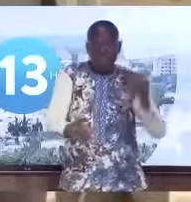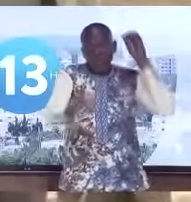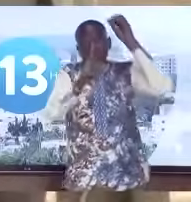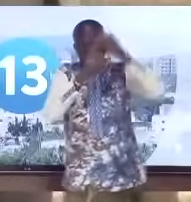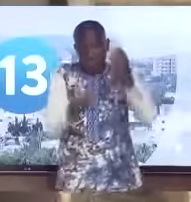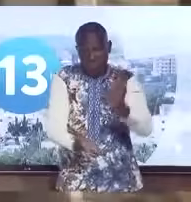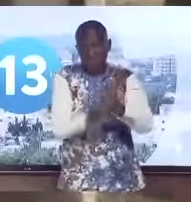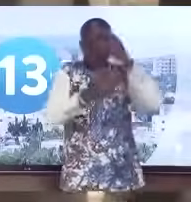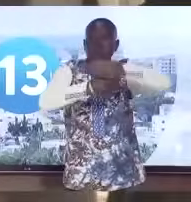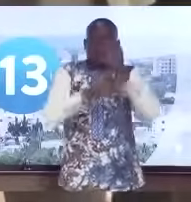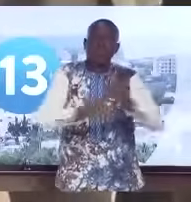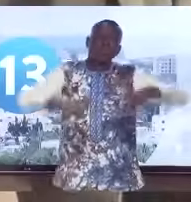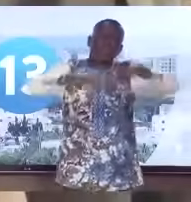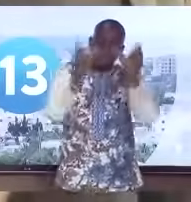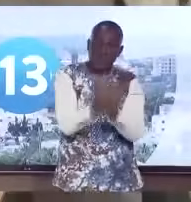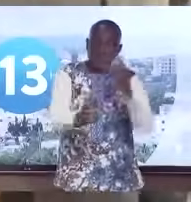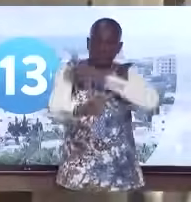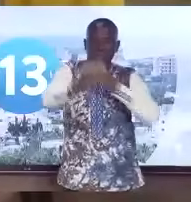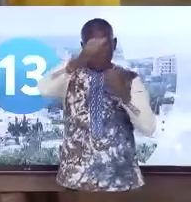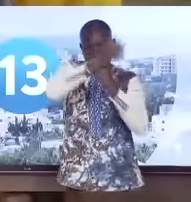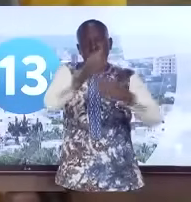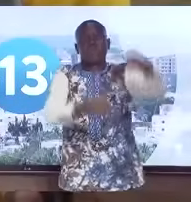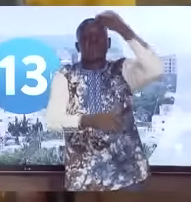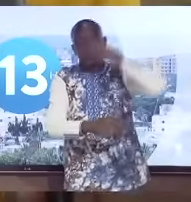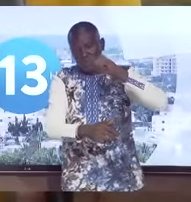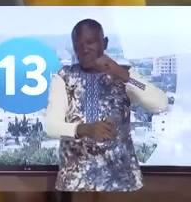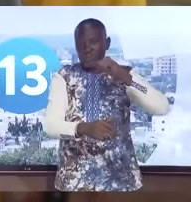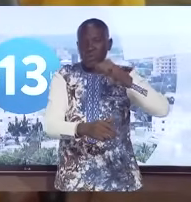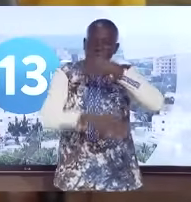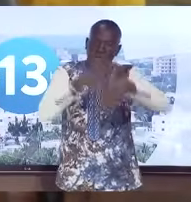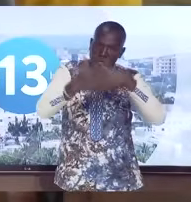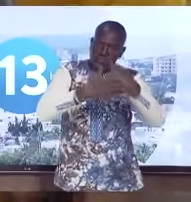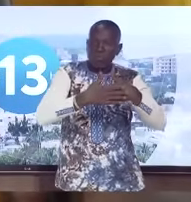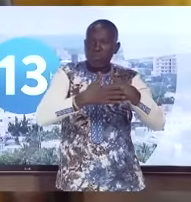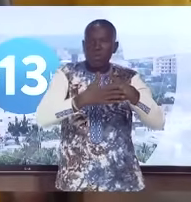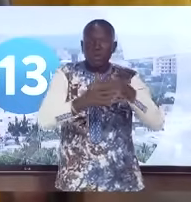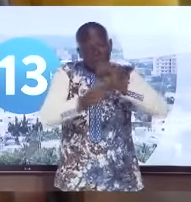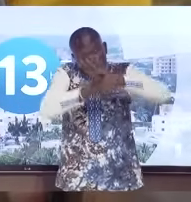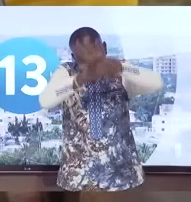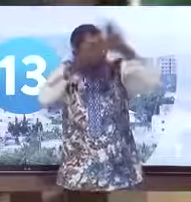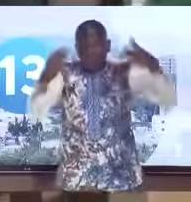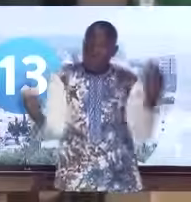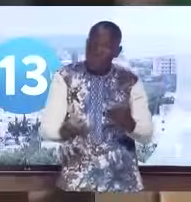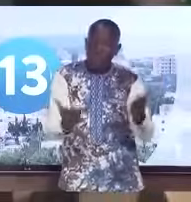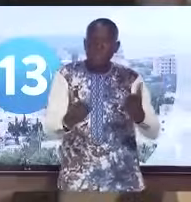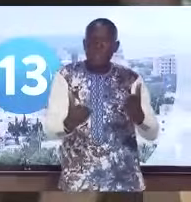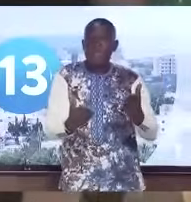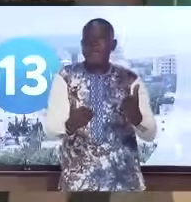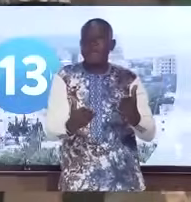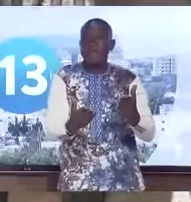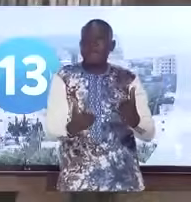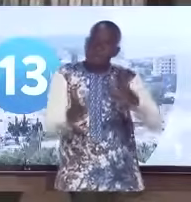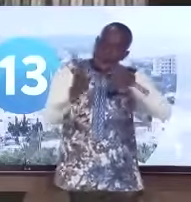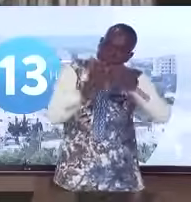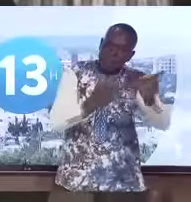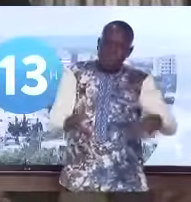les producteurs locaux et à renforcer la sécurité alimentaire. Toute cette affluence que vous voyez ici est due à la subvention